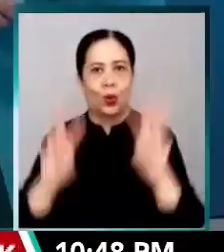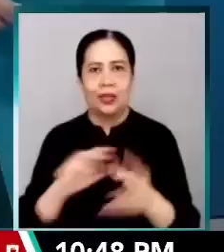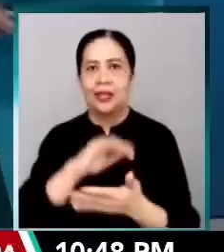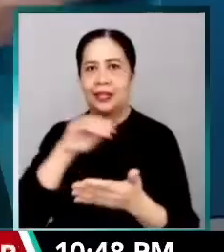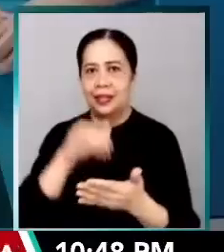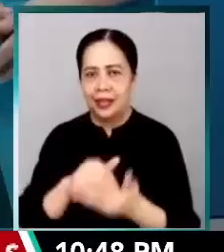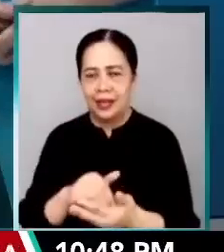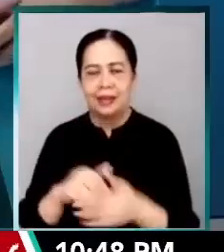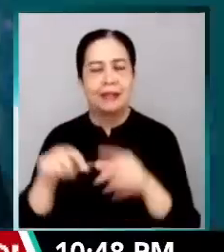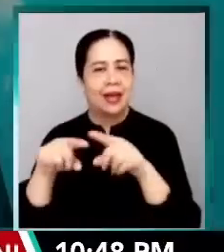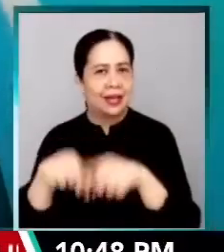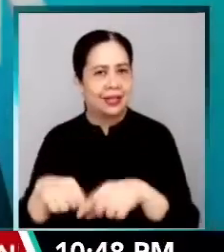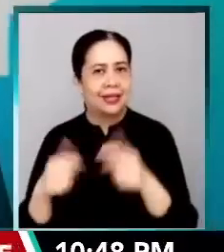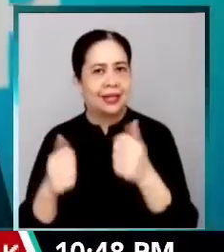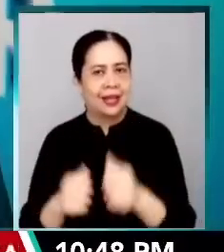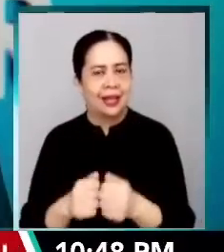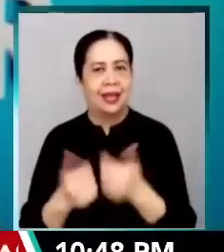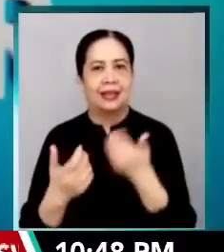Maaasahan ang mga panahon.